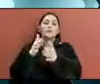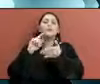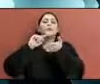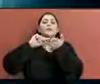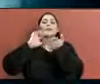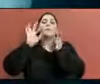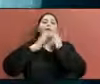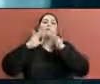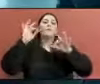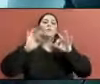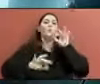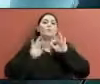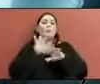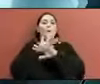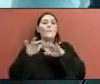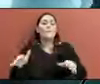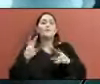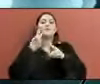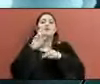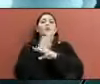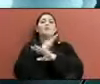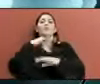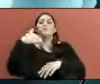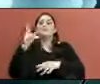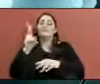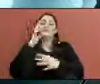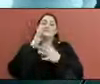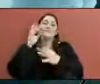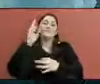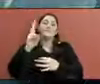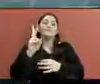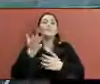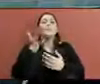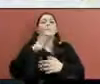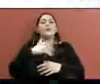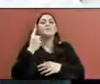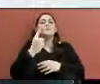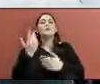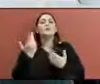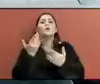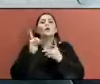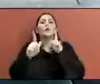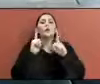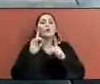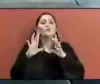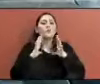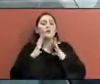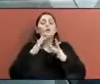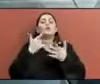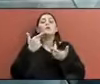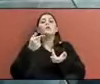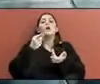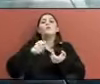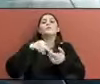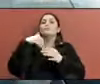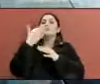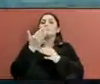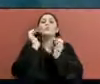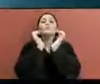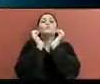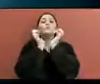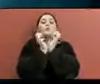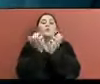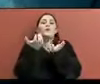yaptık. Vatandaşımızın başka ihtiyaçları da olabilir. Bu noktada dairemiz diğer müdürlükleriyle, mesela Sosyal Hizmetler